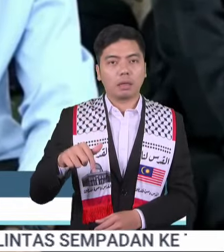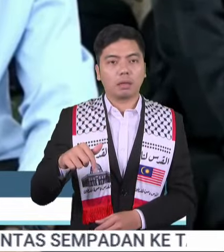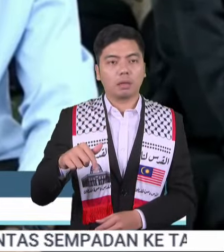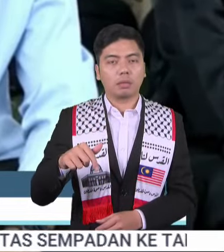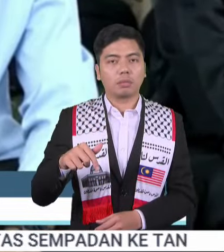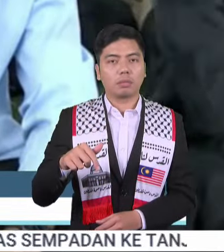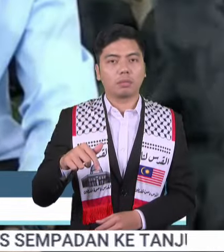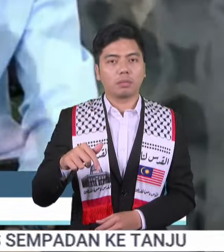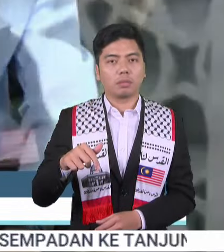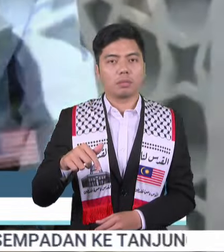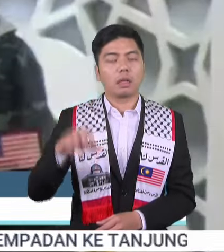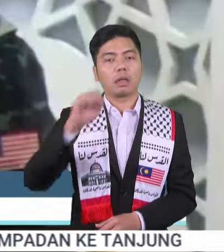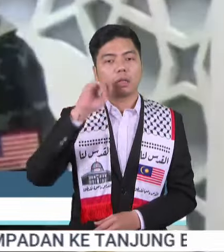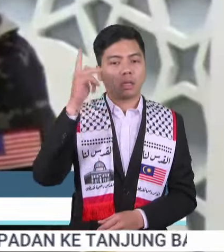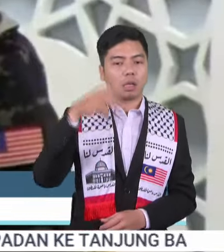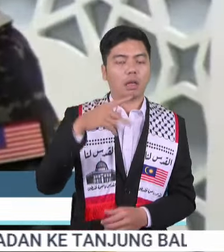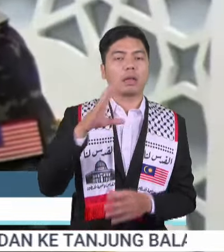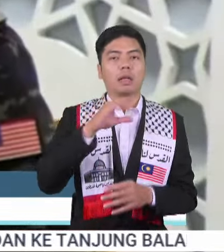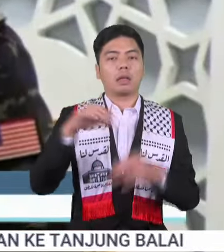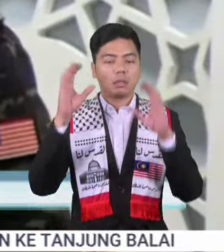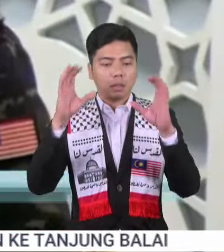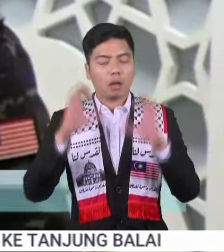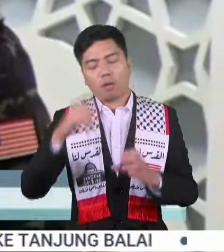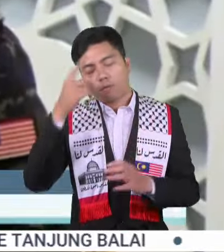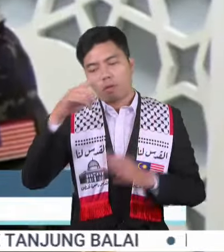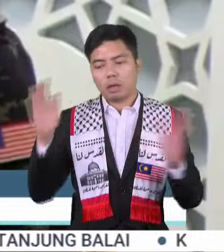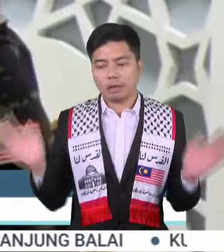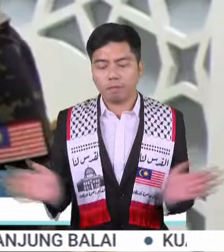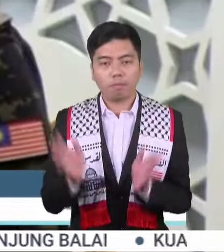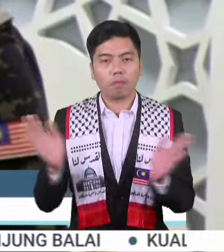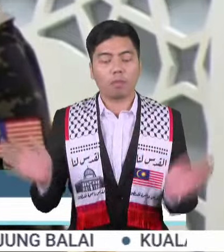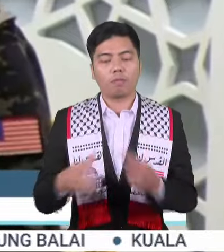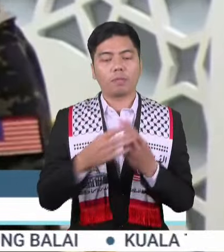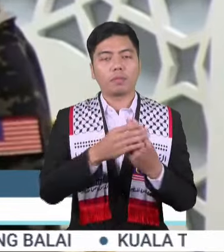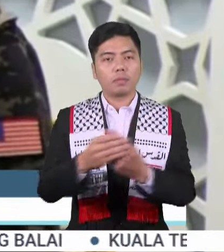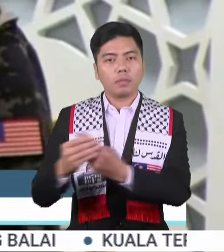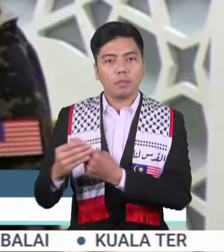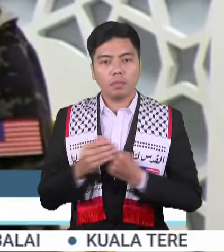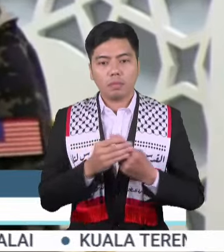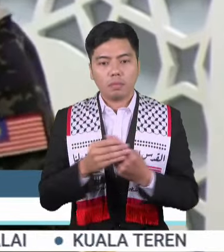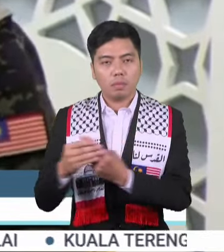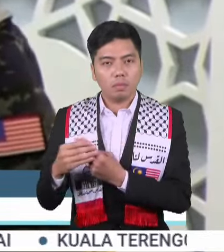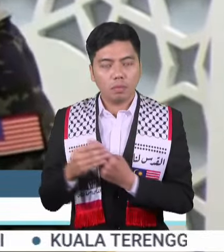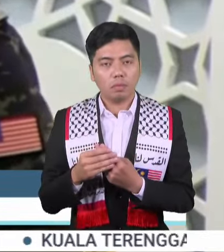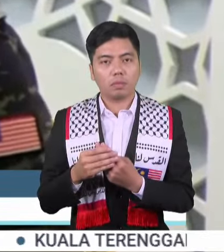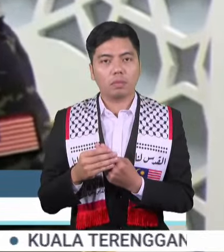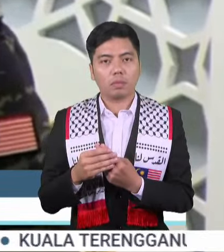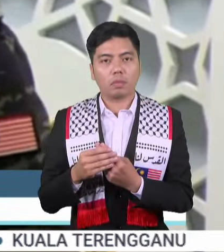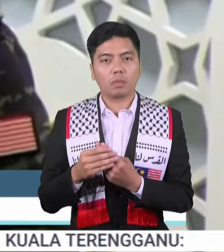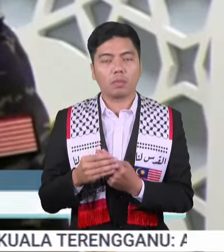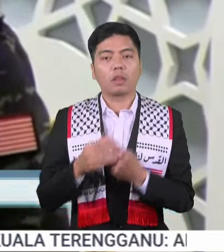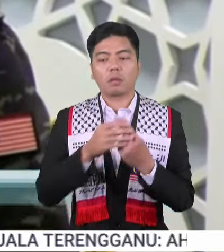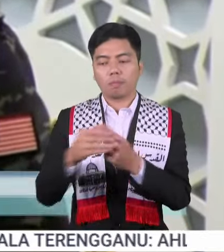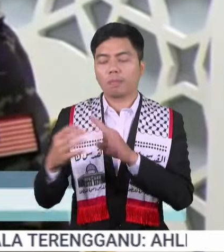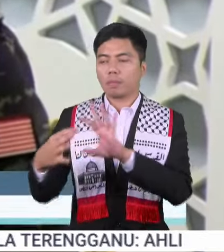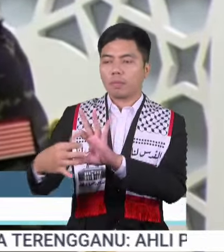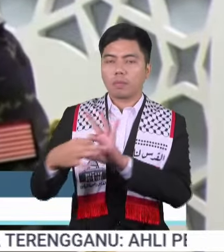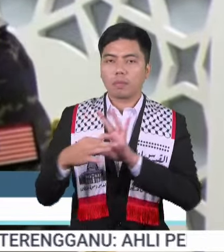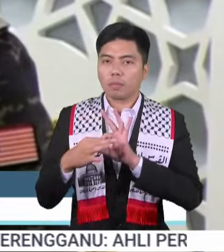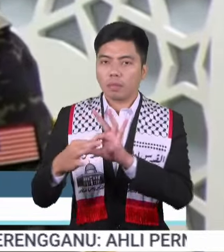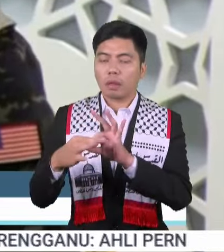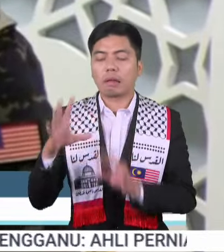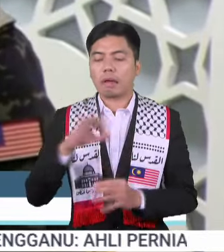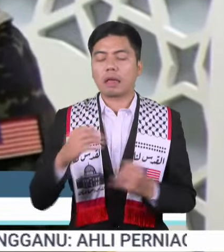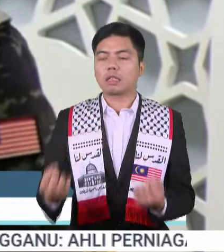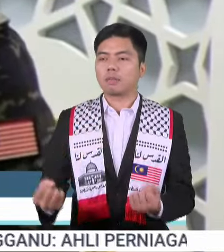atau cara untuk memupuk kebersamaan, muhabah, perpaduan serta